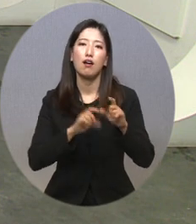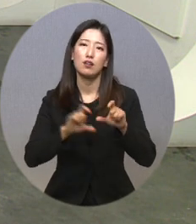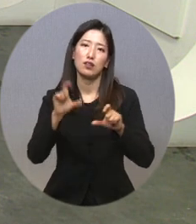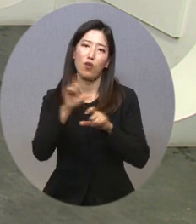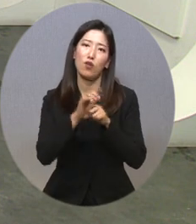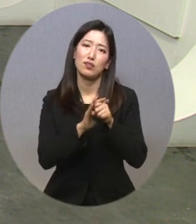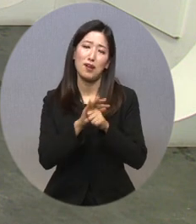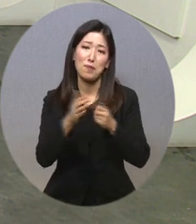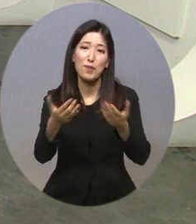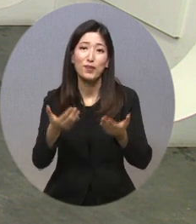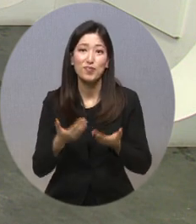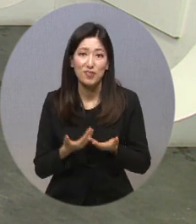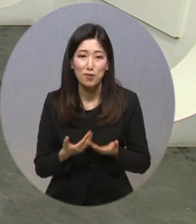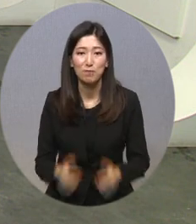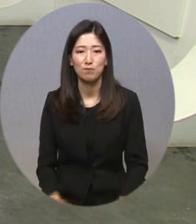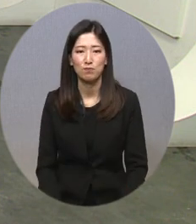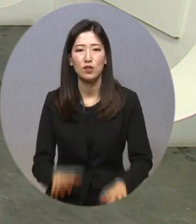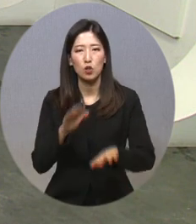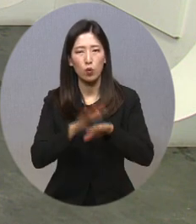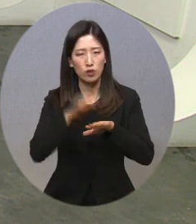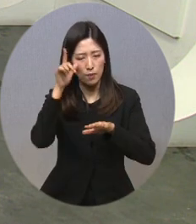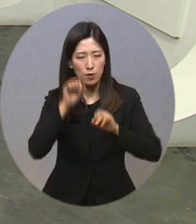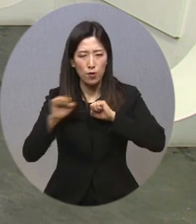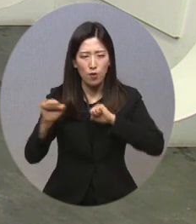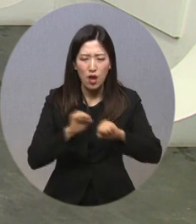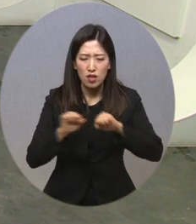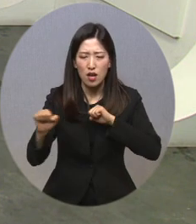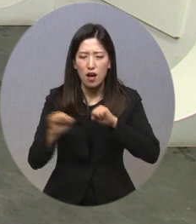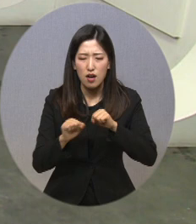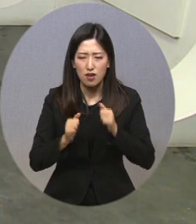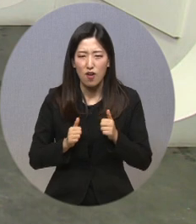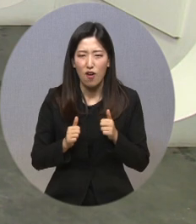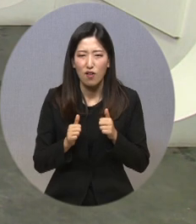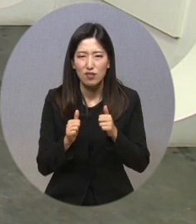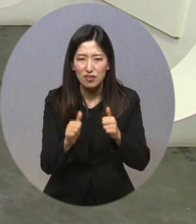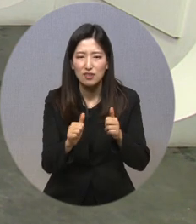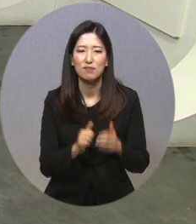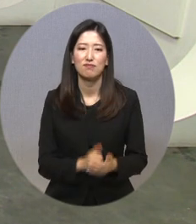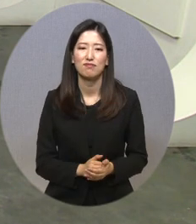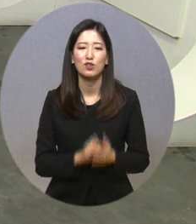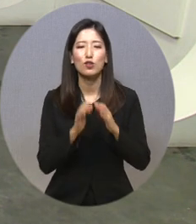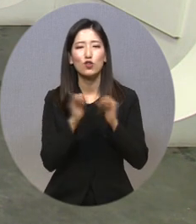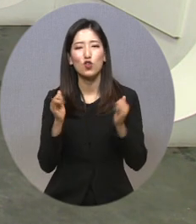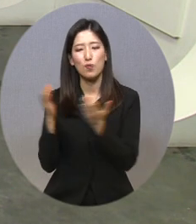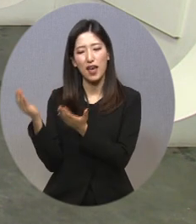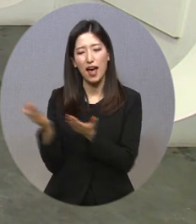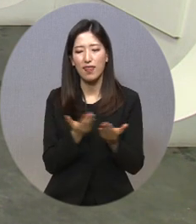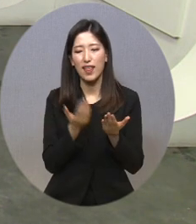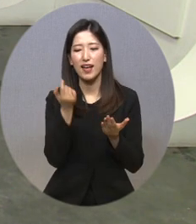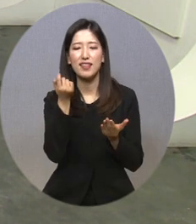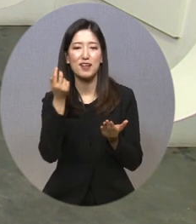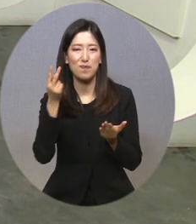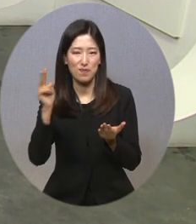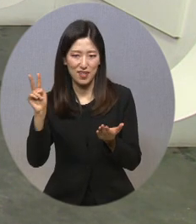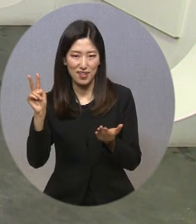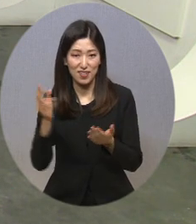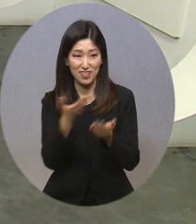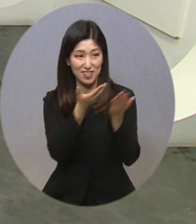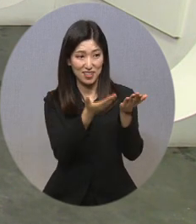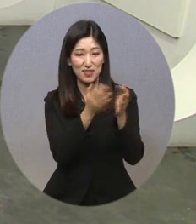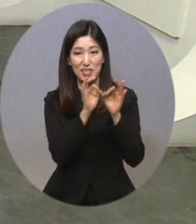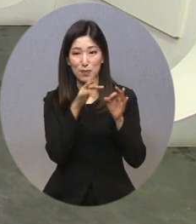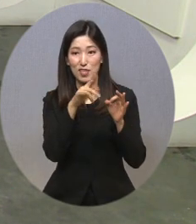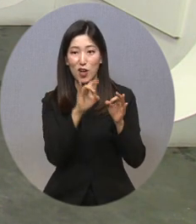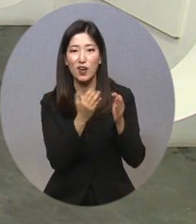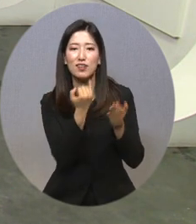네. 농산물 판매 운동에 또 발벗고 네. 나서 또 유통 채널인 국민 안내양 TV하고 또 네. 김정현 씨도